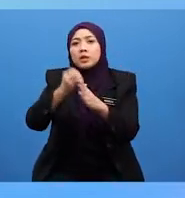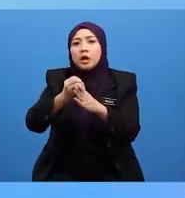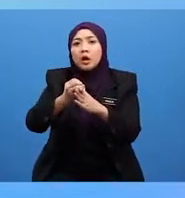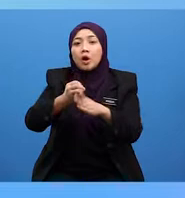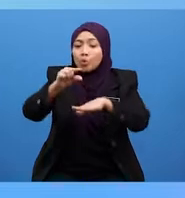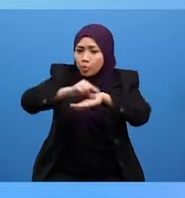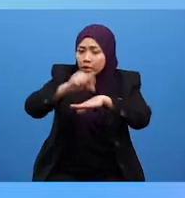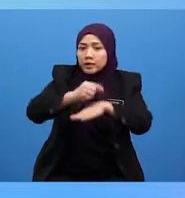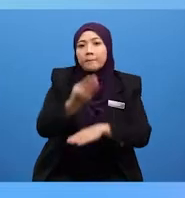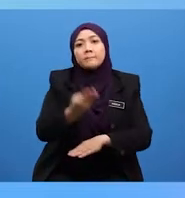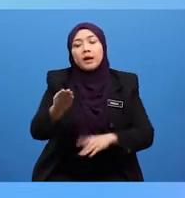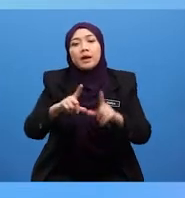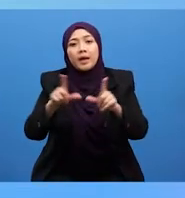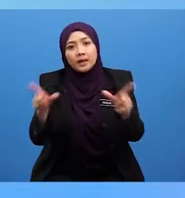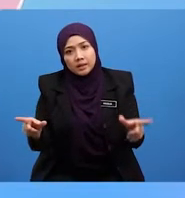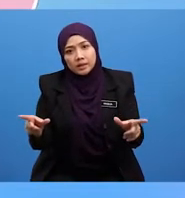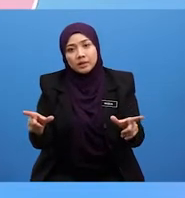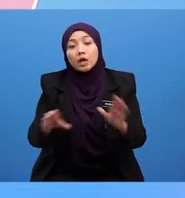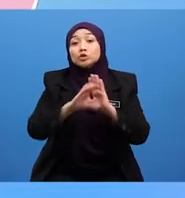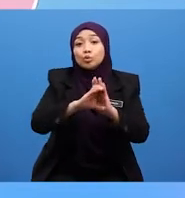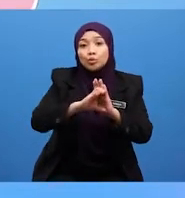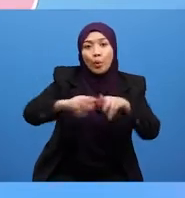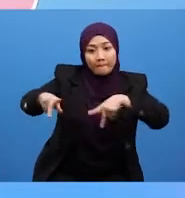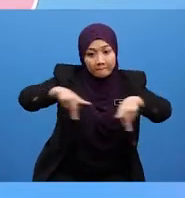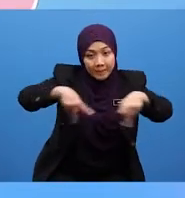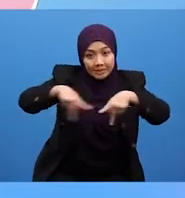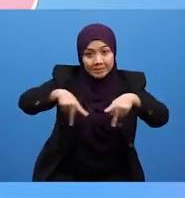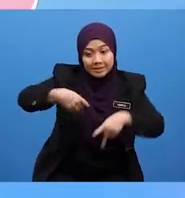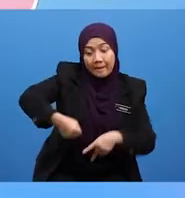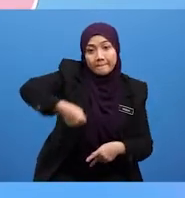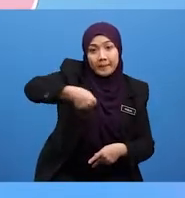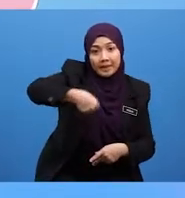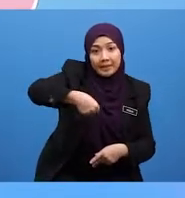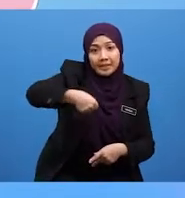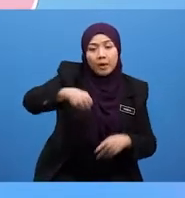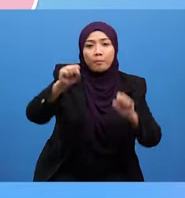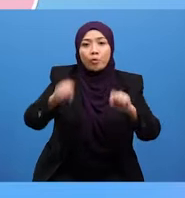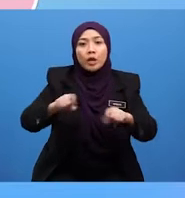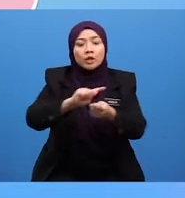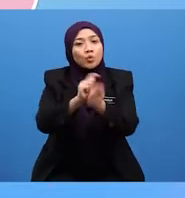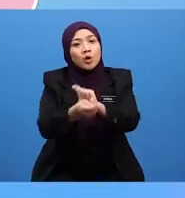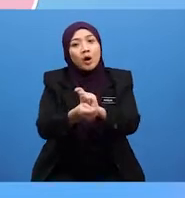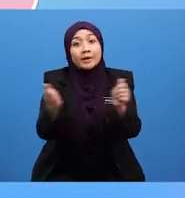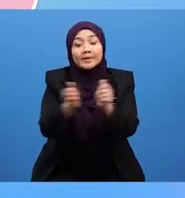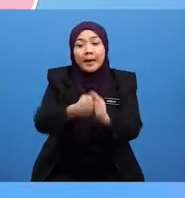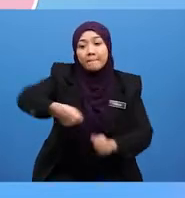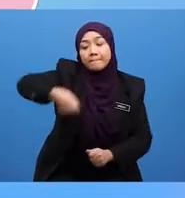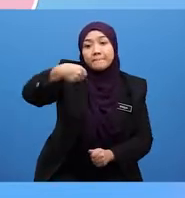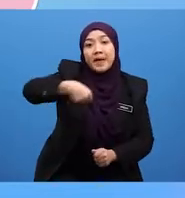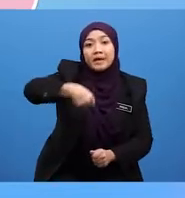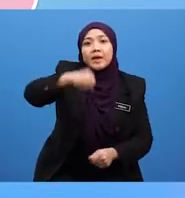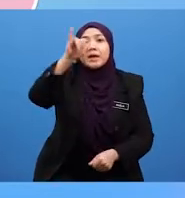dengan bahan lain. Contohnya, beg plastik boleh digantikan dengan beg yang